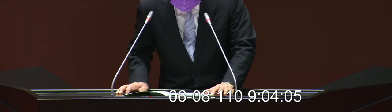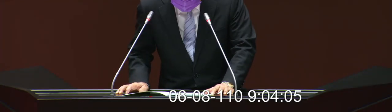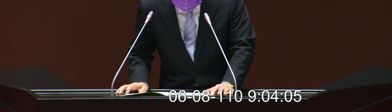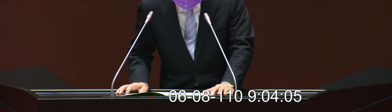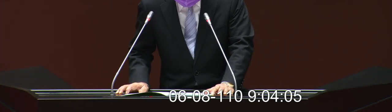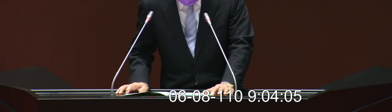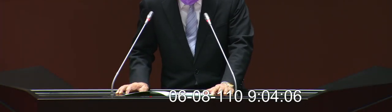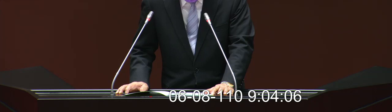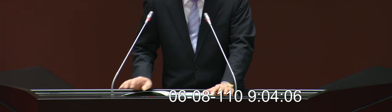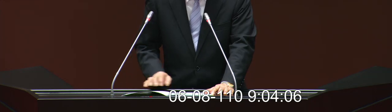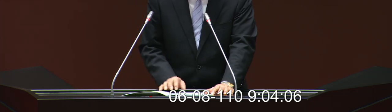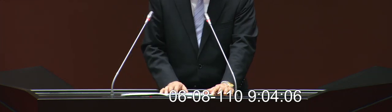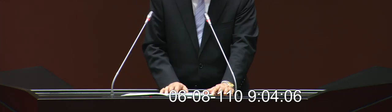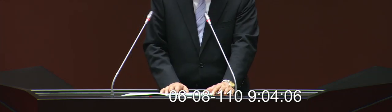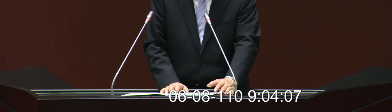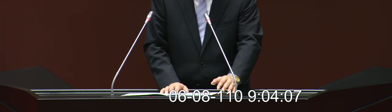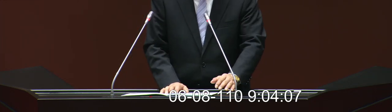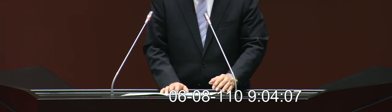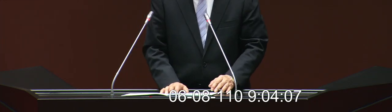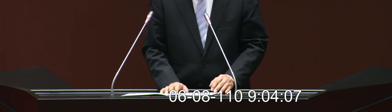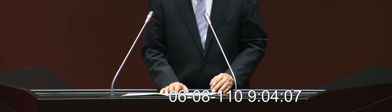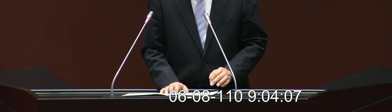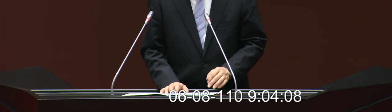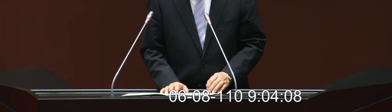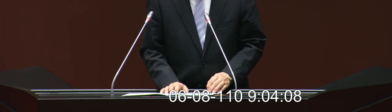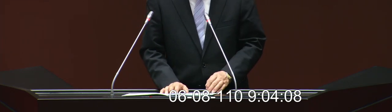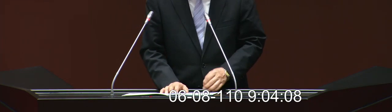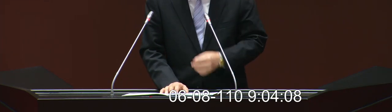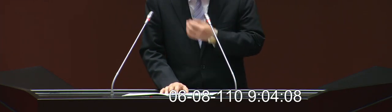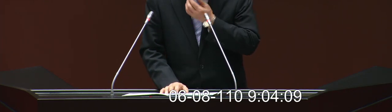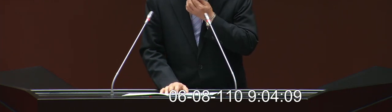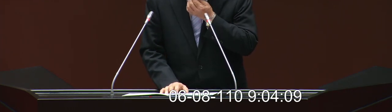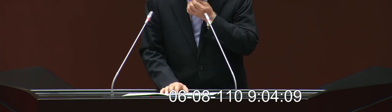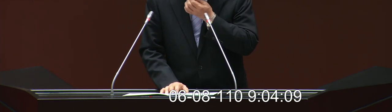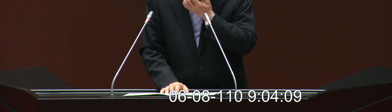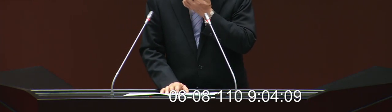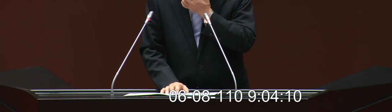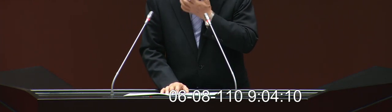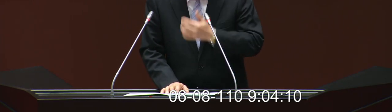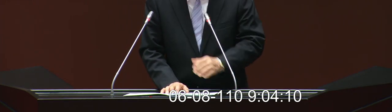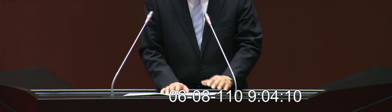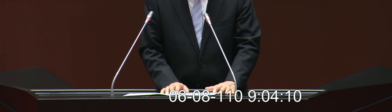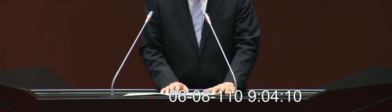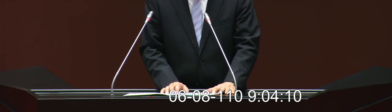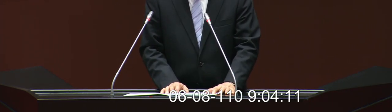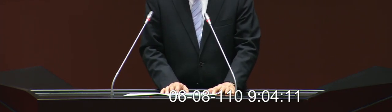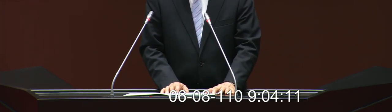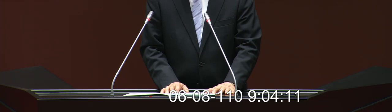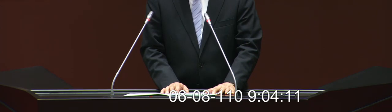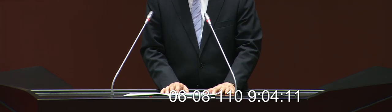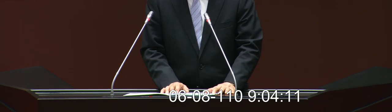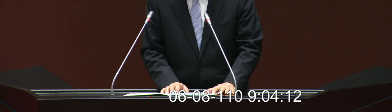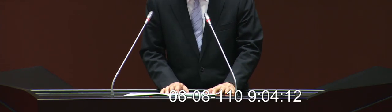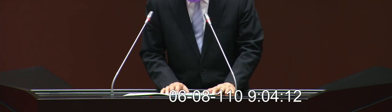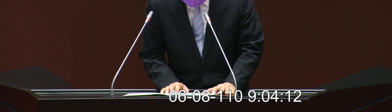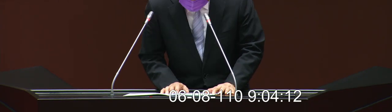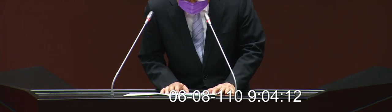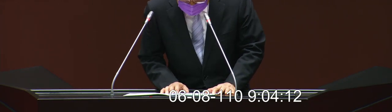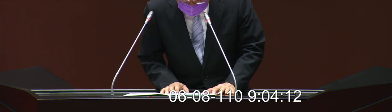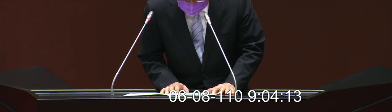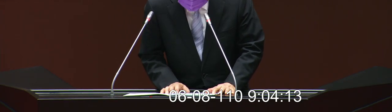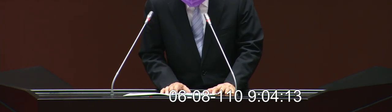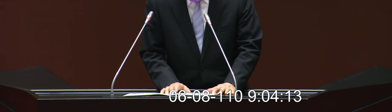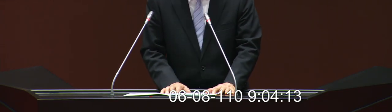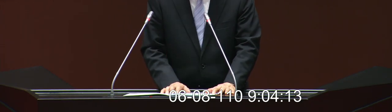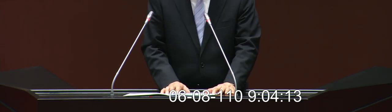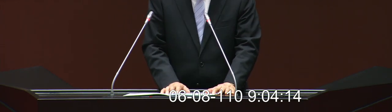院支持下，孩童家庭防疫补贴，每位